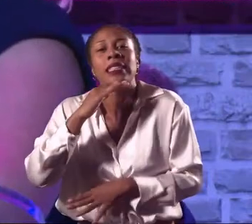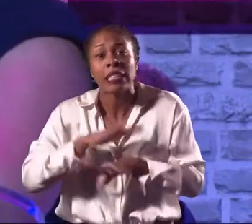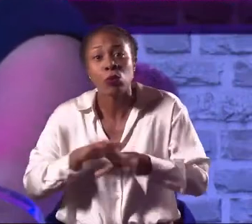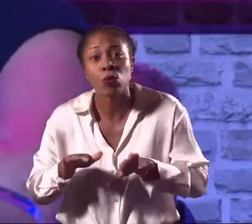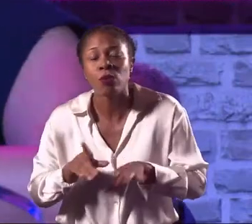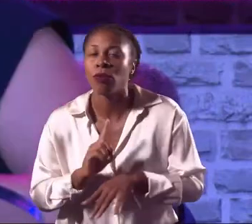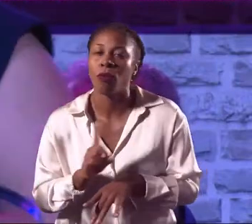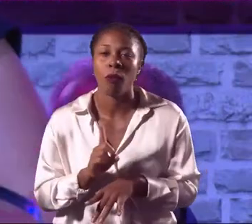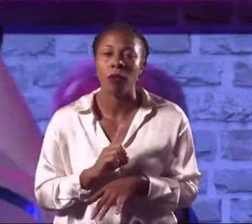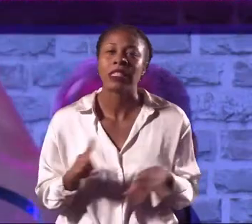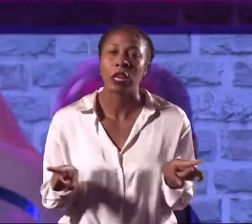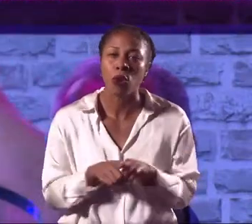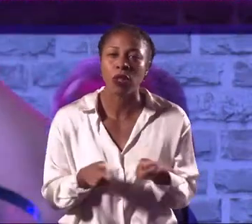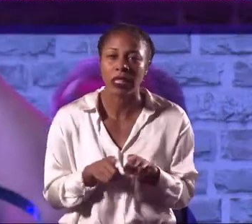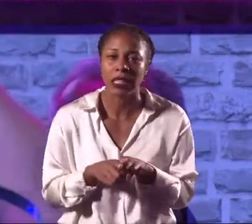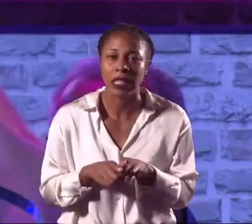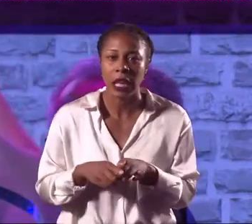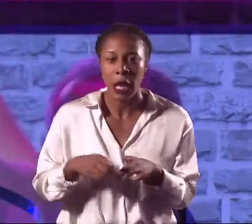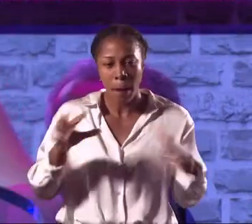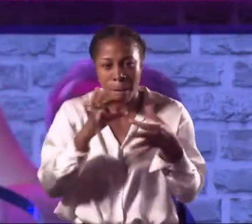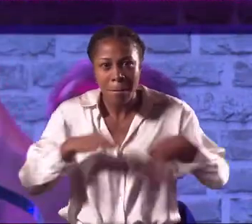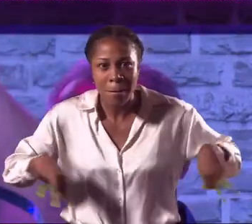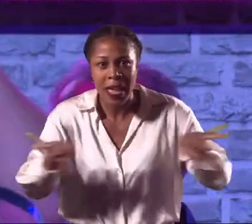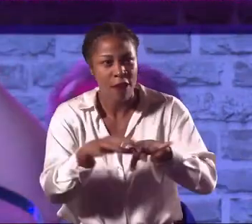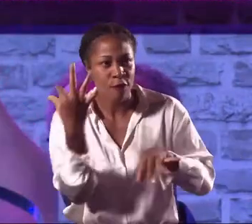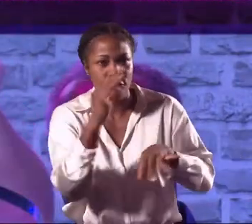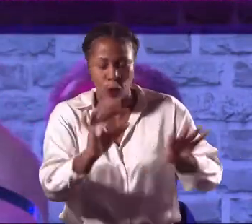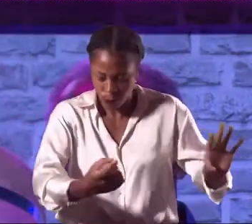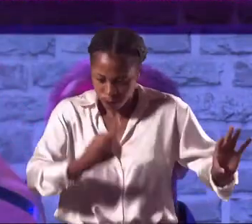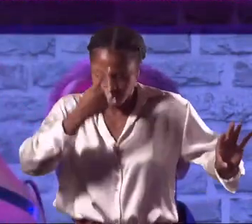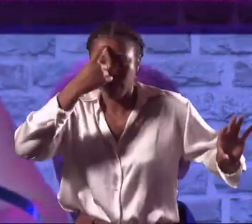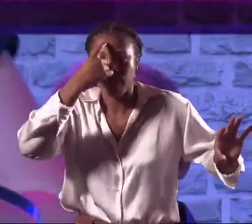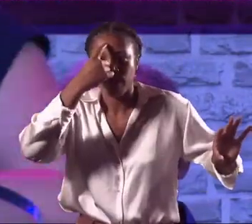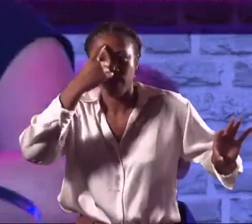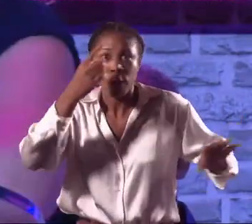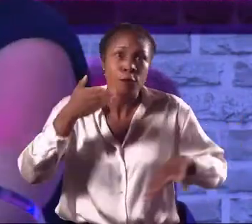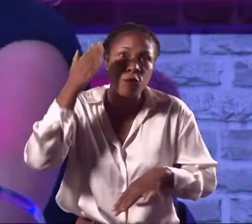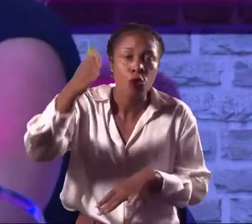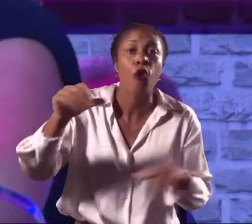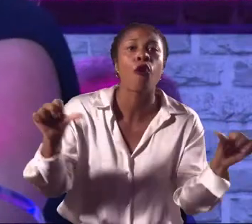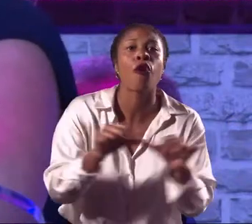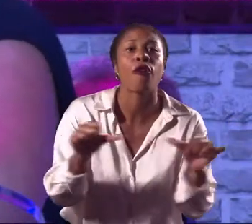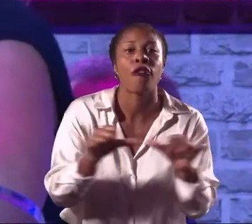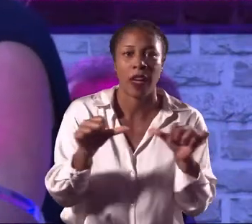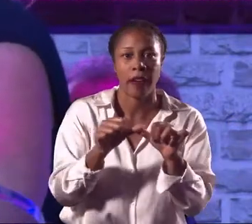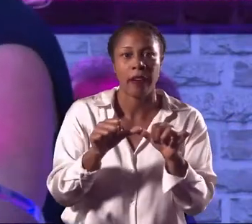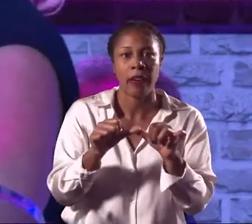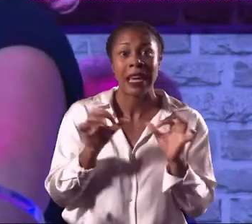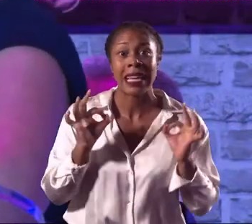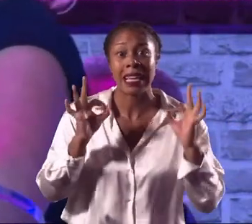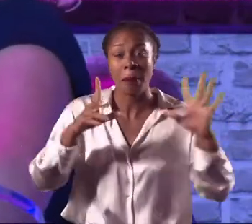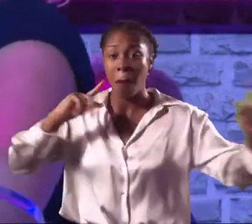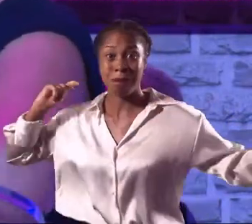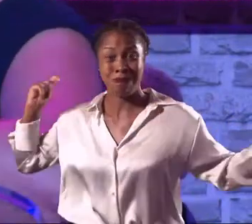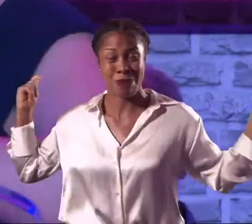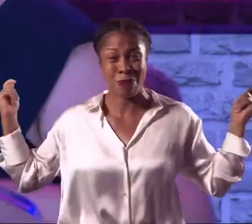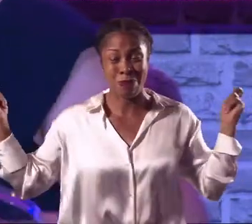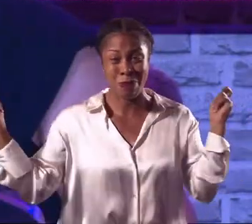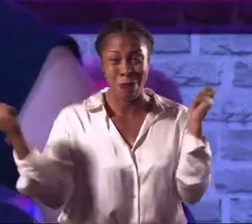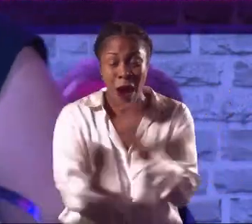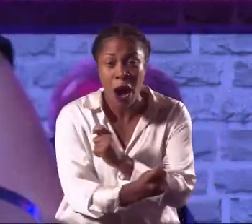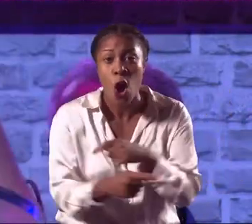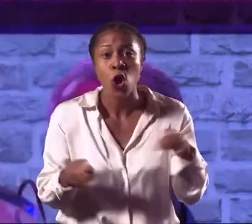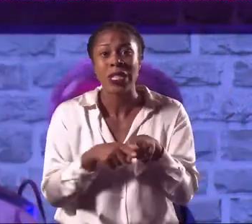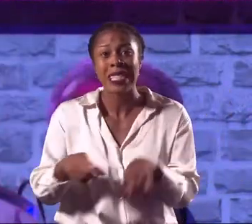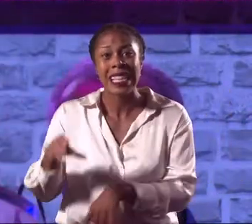Guadeloupéennes, mais c'est aussi apprendre au pays tout entier comment nous allons devoir faire face au dérèglement climatique, face à la voracité